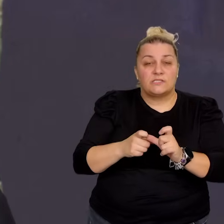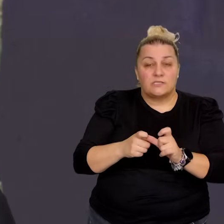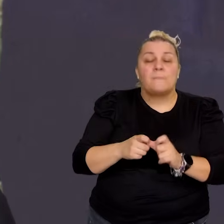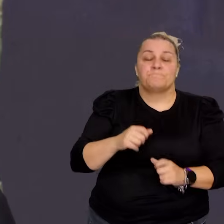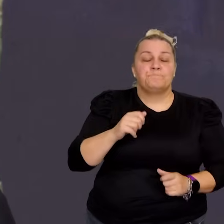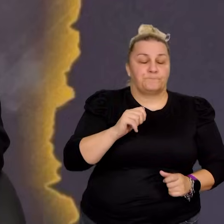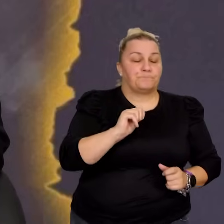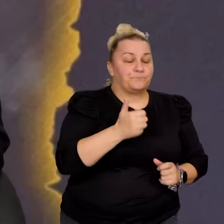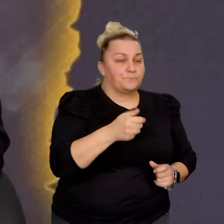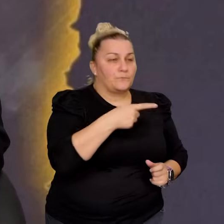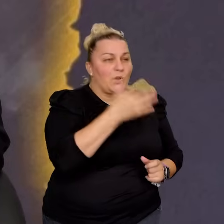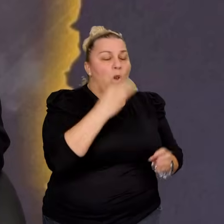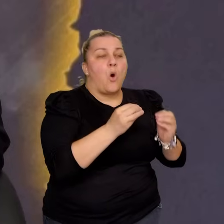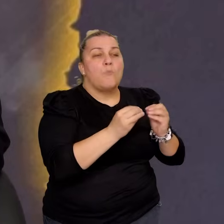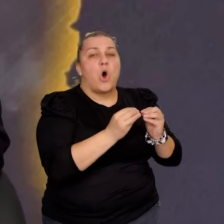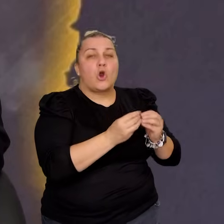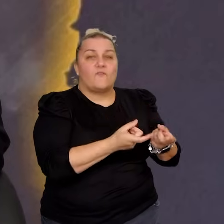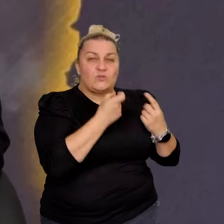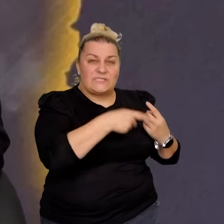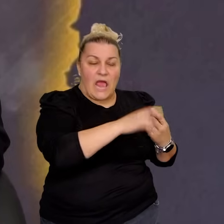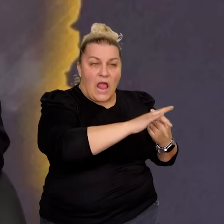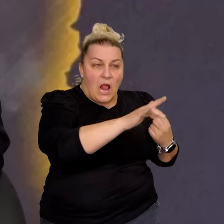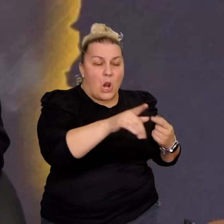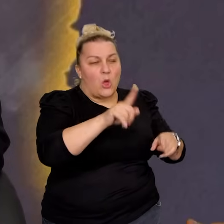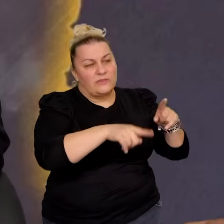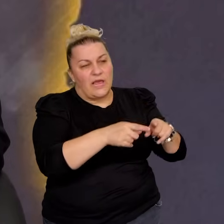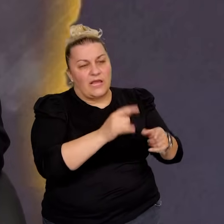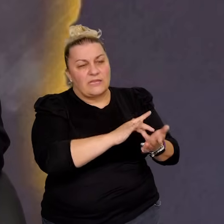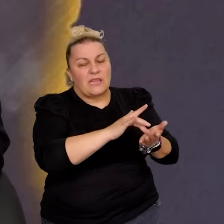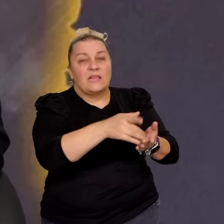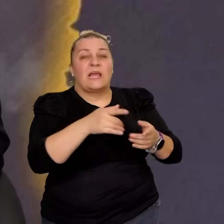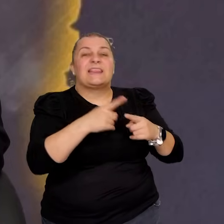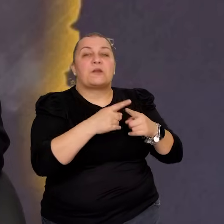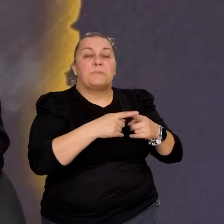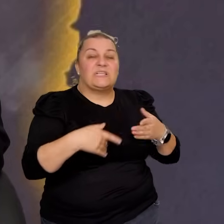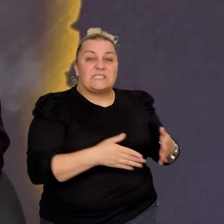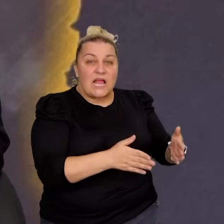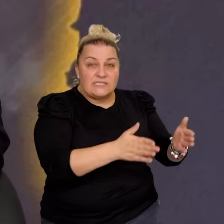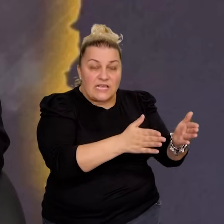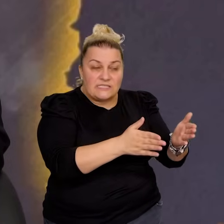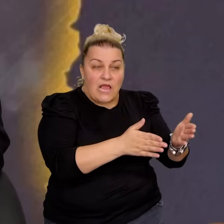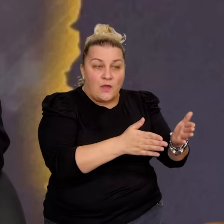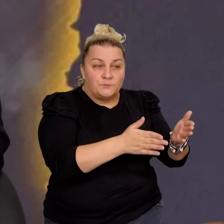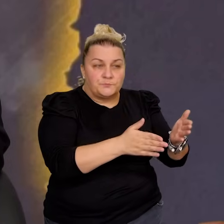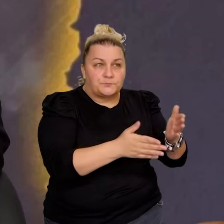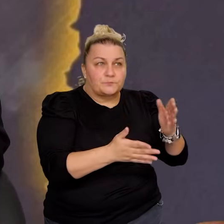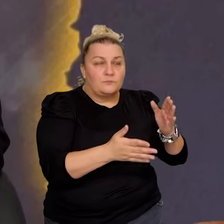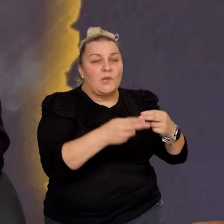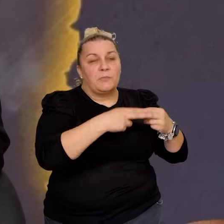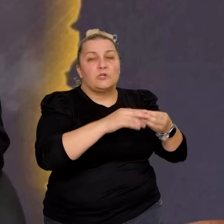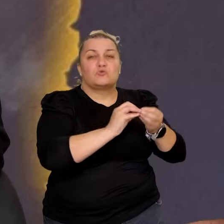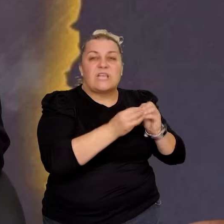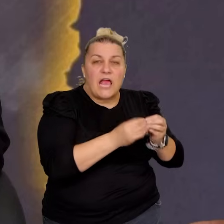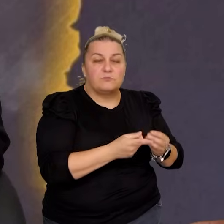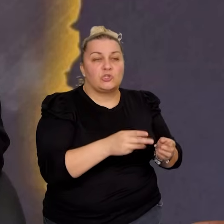to je posle Borova sela i nekih detalja na Trpinskoj cesti i oko